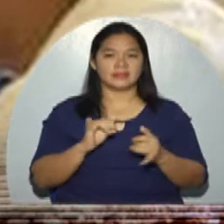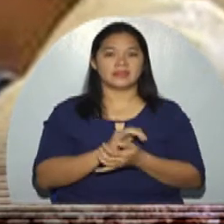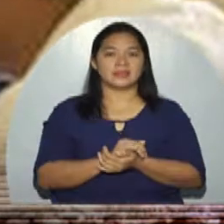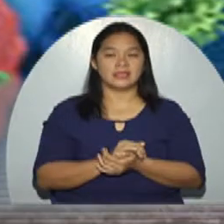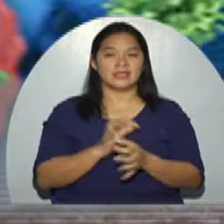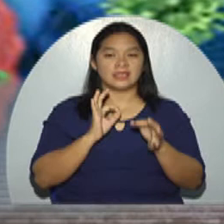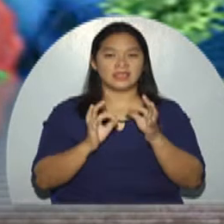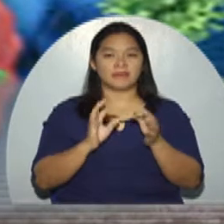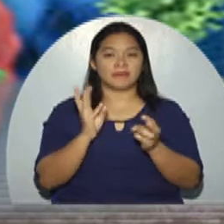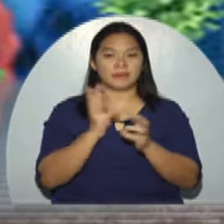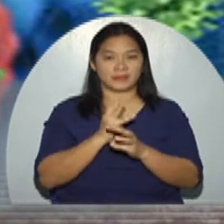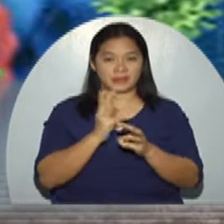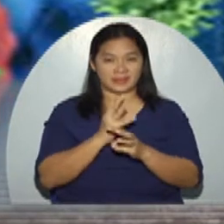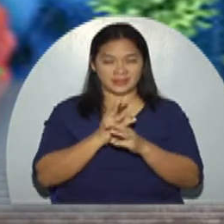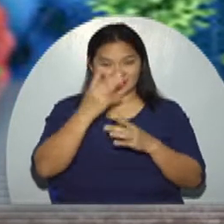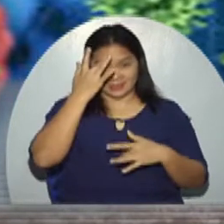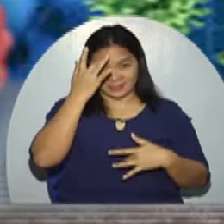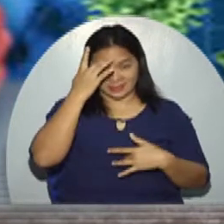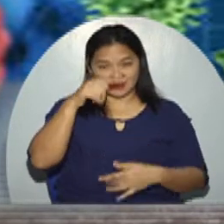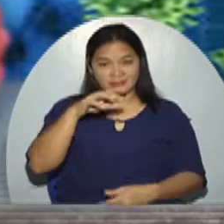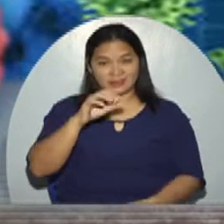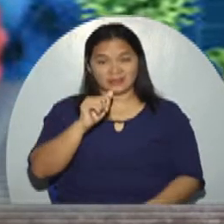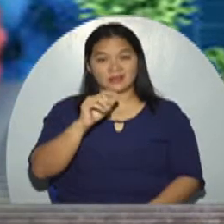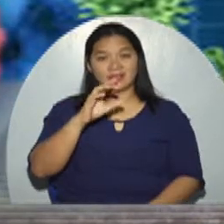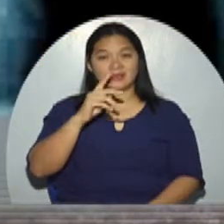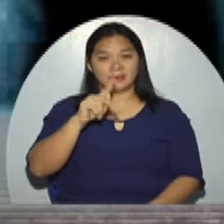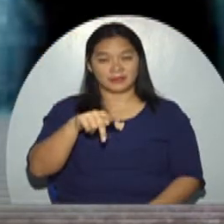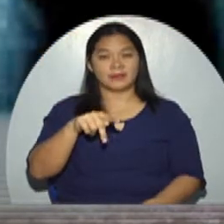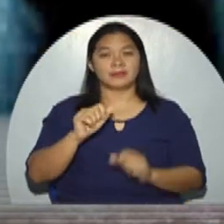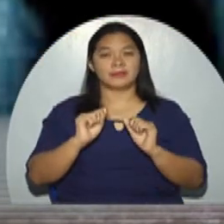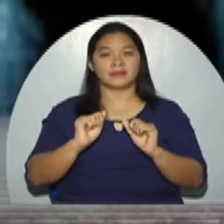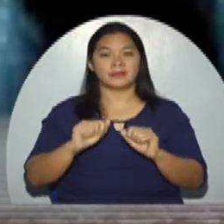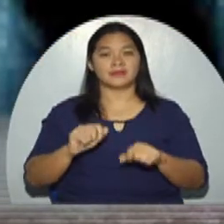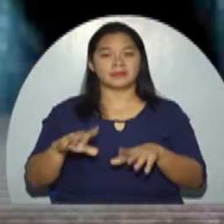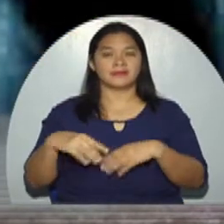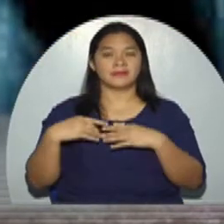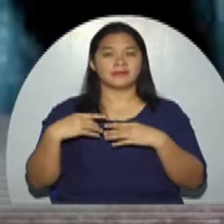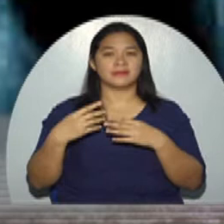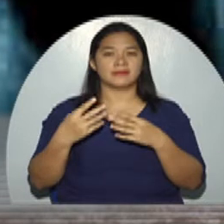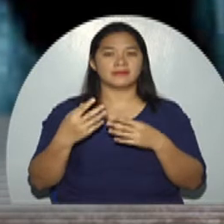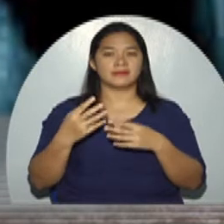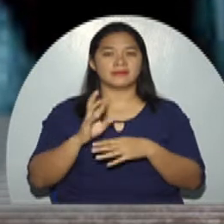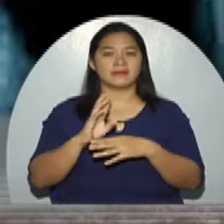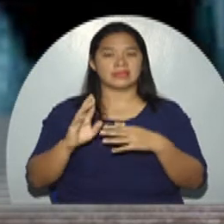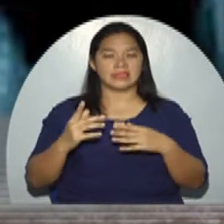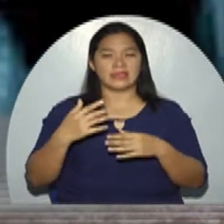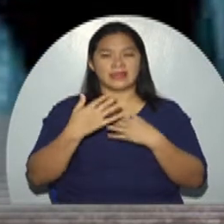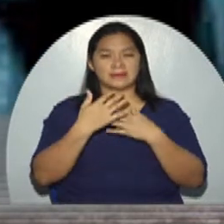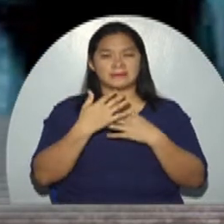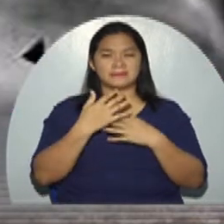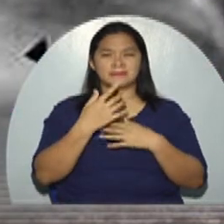ginagawa. Kapag lumala ang pediatric community acquired pneumonia, ay maaaring magdulot ito ng nana sa